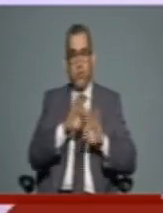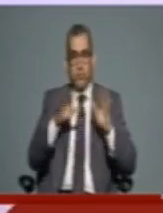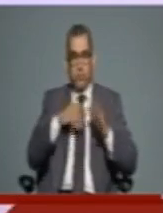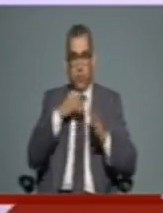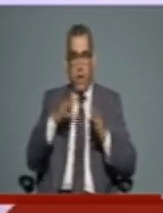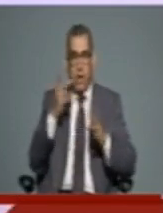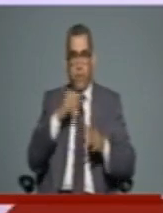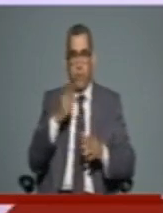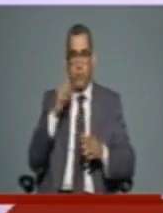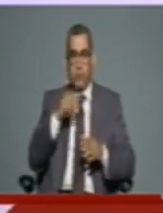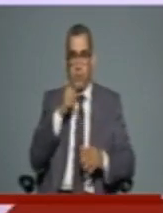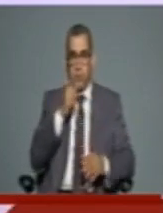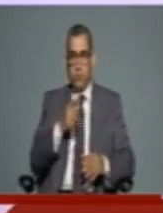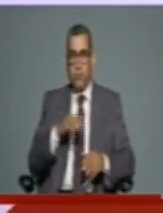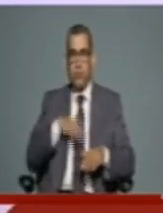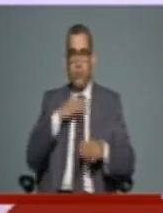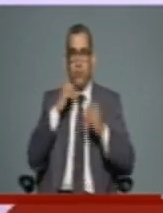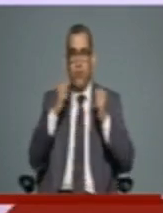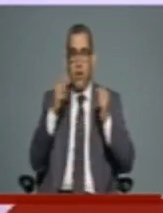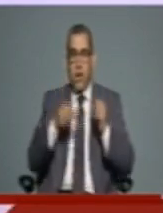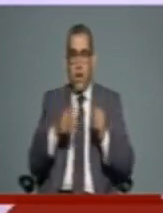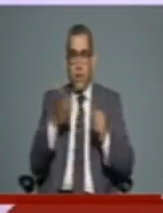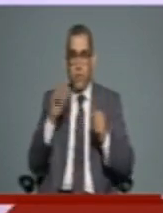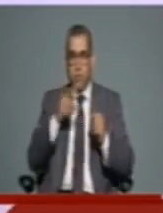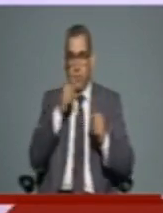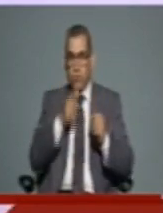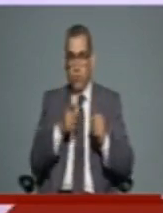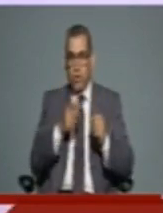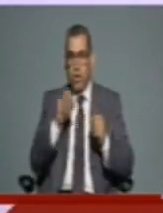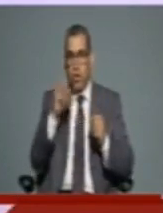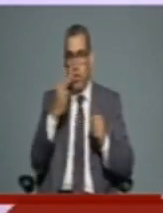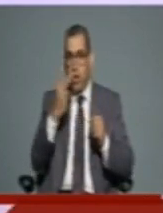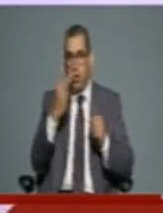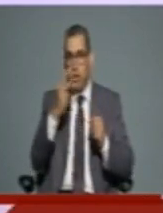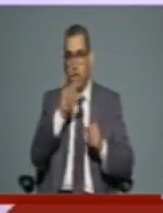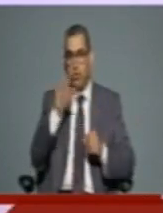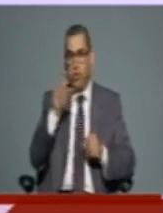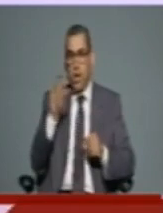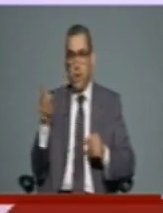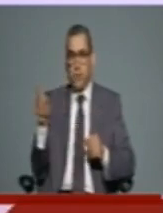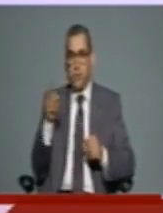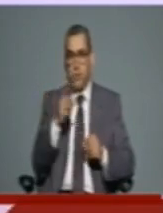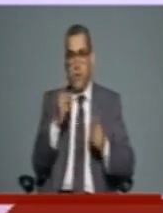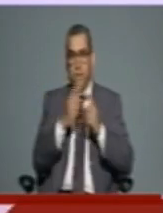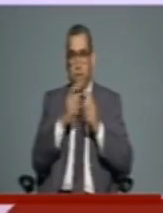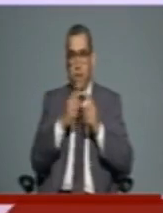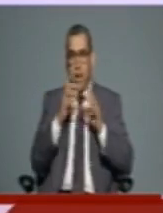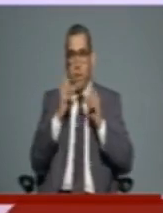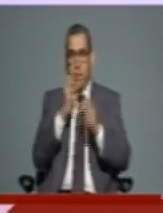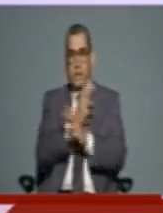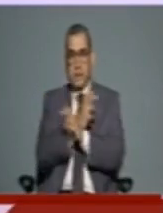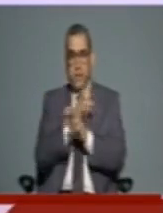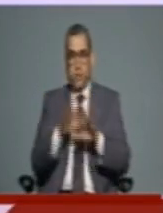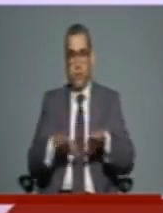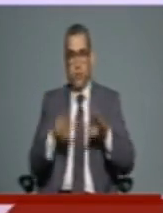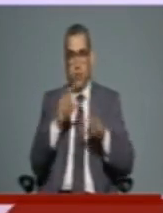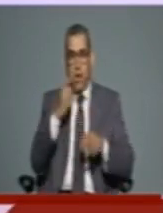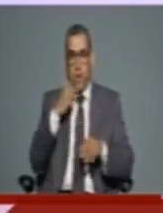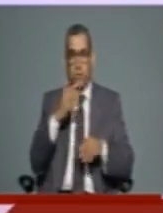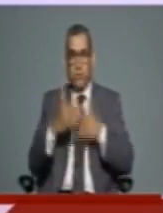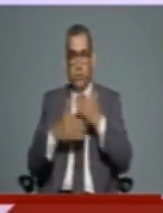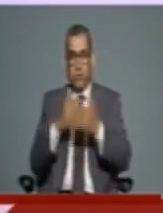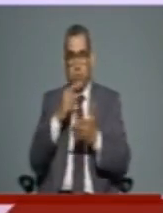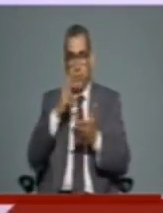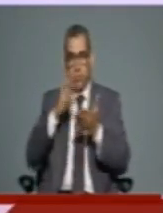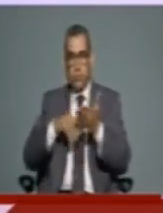عقود واحتياطي يمثل 12 شهر من الدواجن المجمدة، نتيجة دي على عقود.